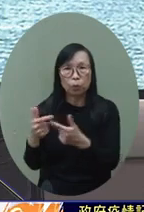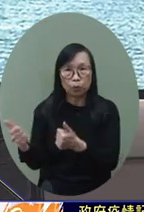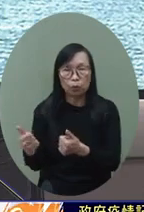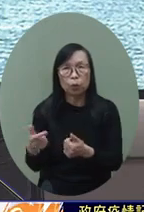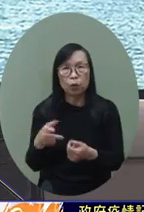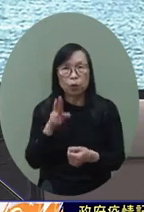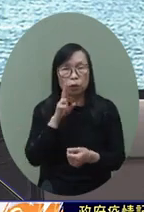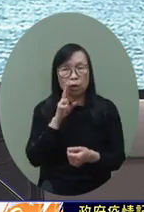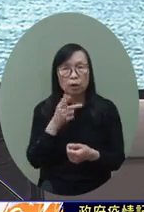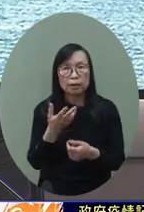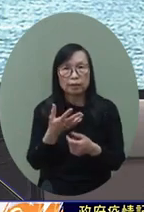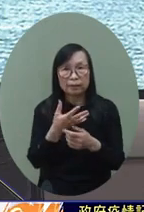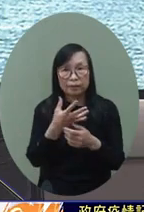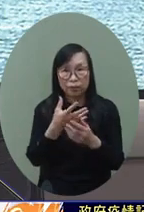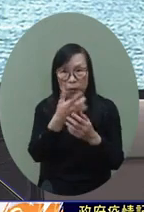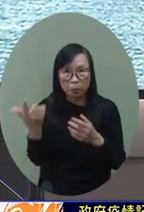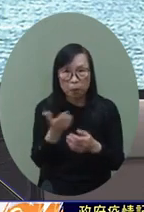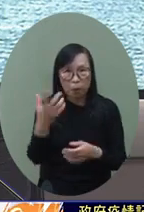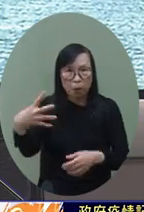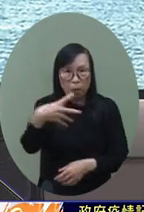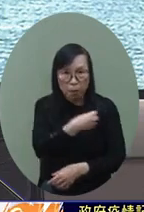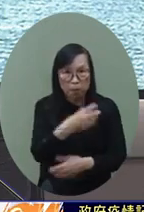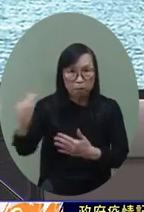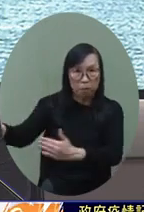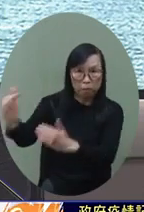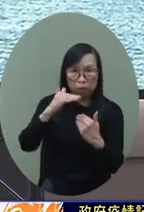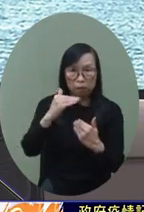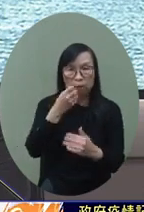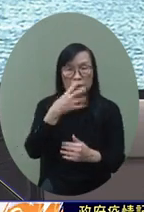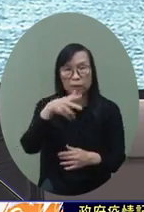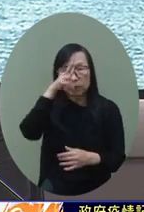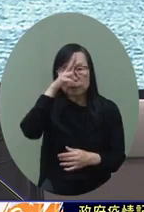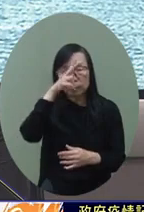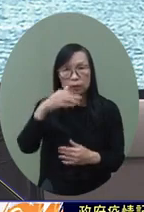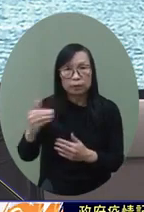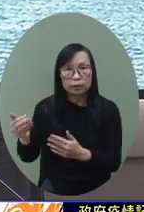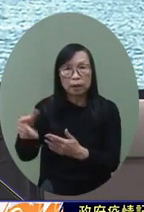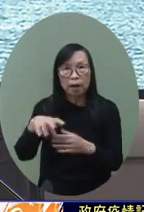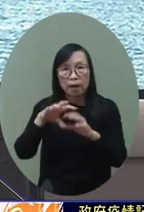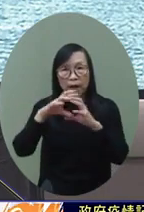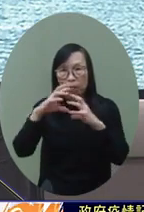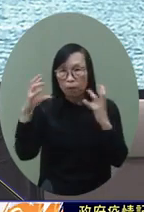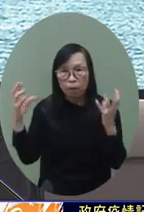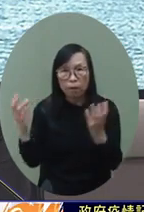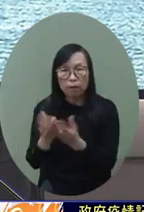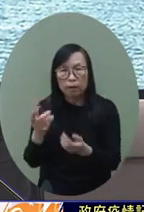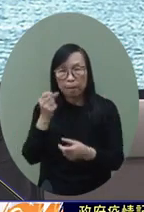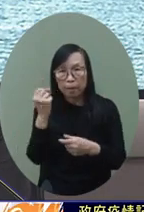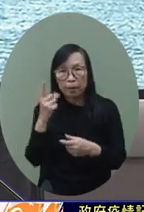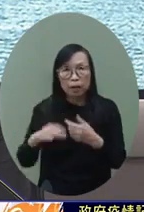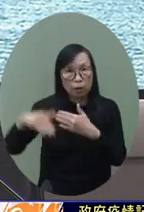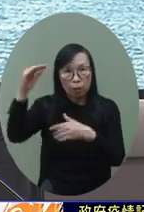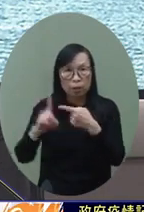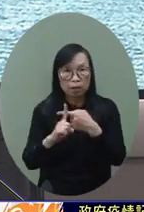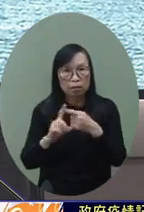道，如果大量嘅疫苗嚟到香港，政府嘅目標都係為到大量嘅群組，特別係啲高危群組注射嘅